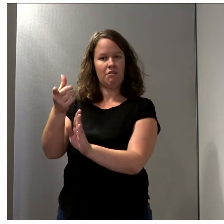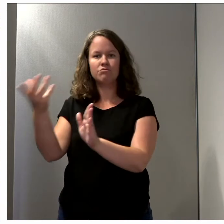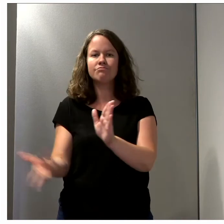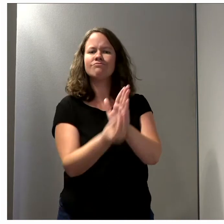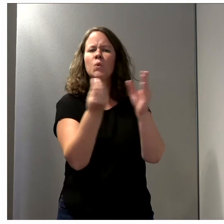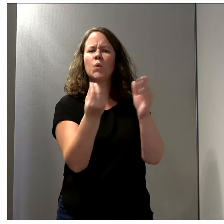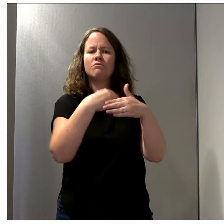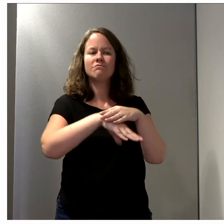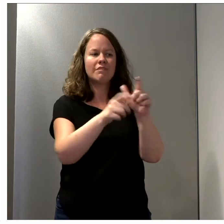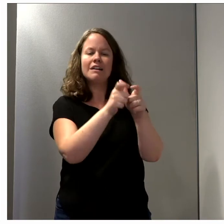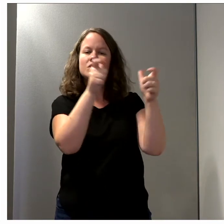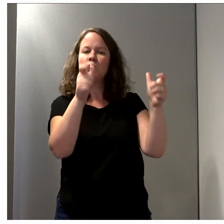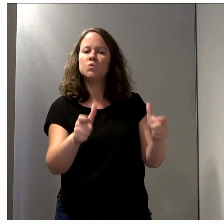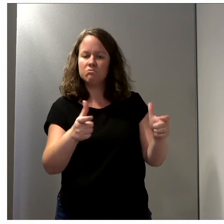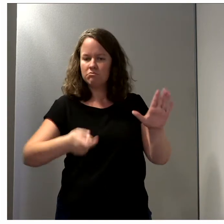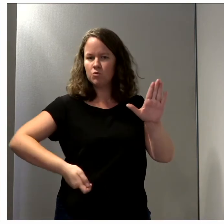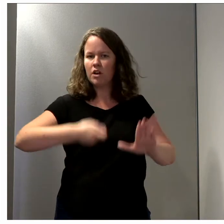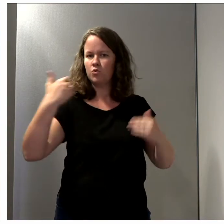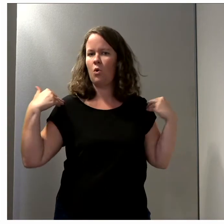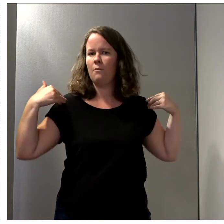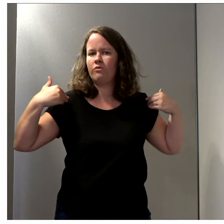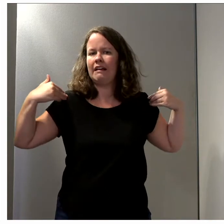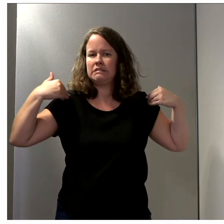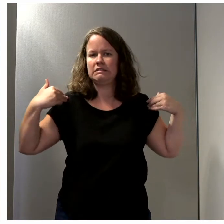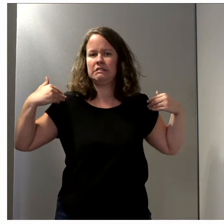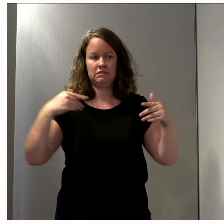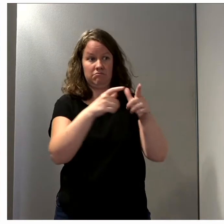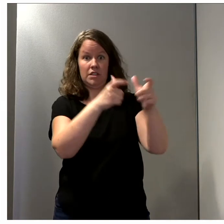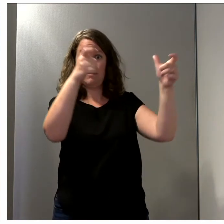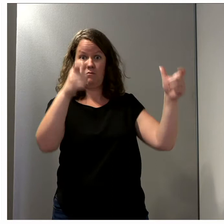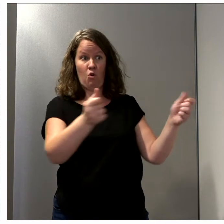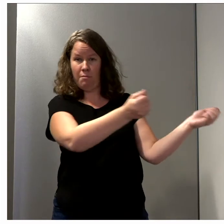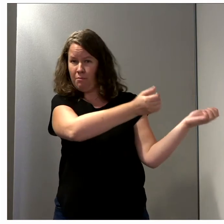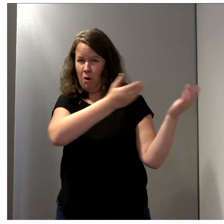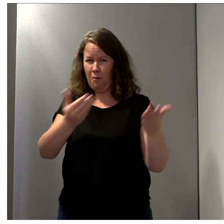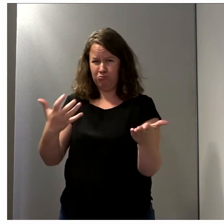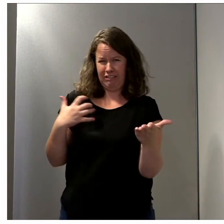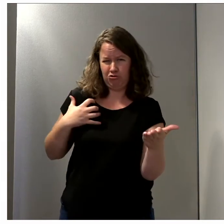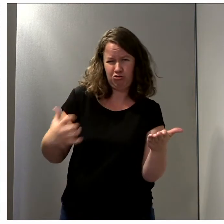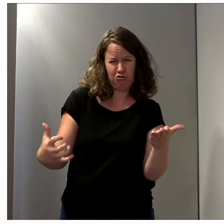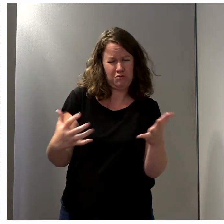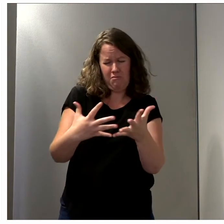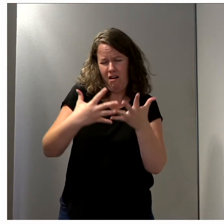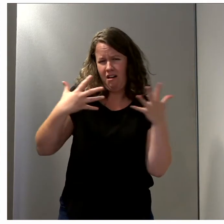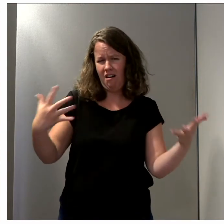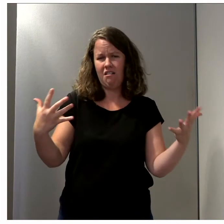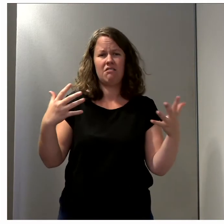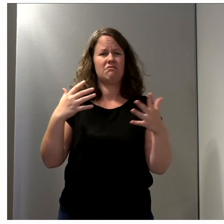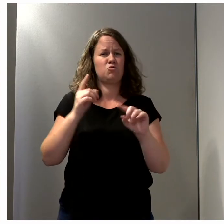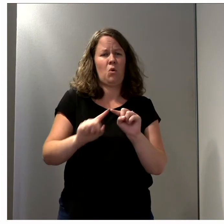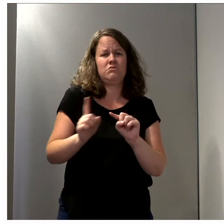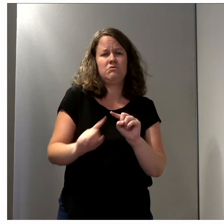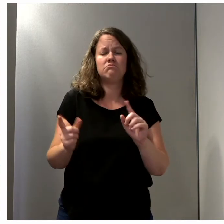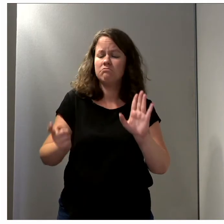d'éducation motrice, un établissement où il y avait une énorme richesse de propositions, tant sur le plan